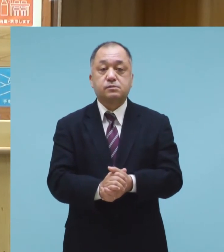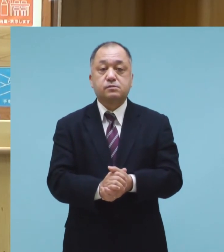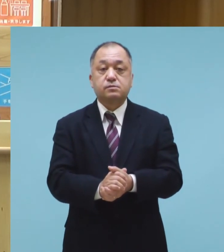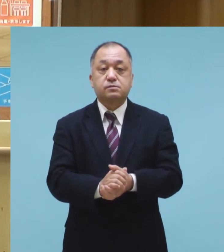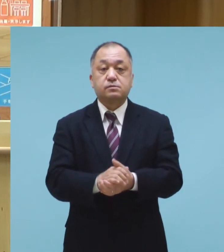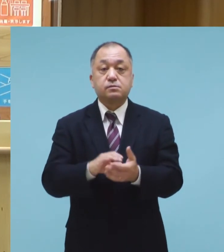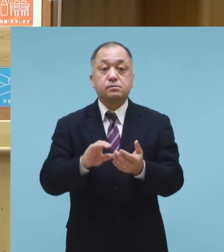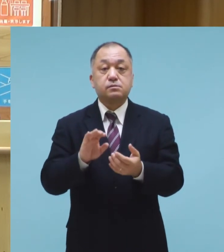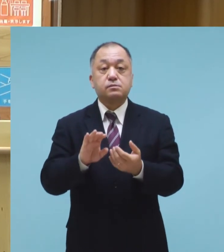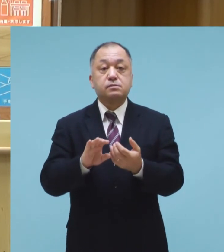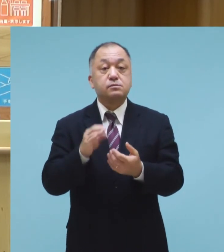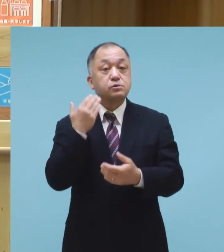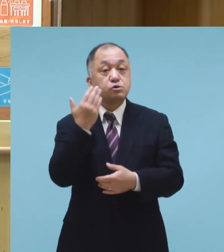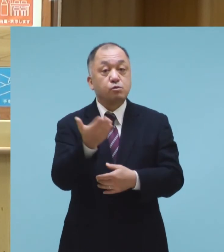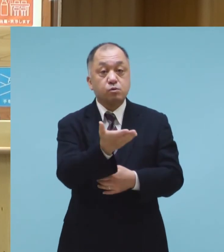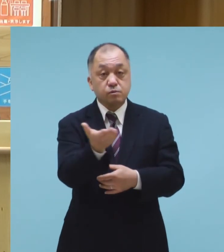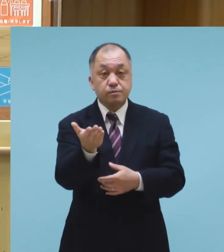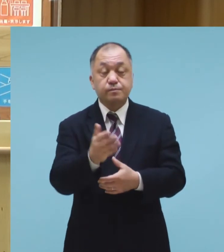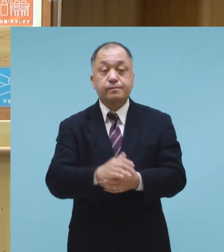質問ございませんでしょうか。